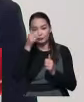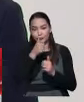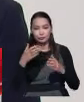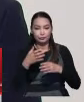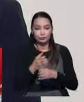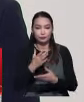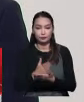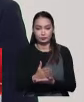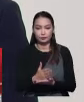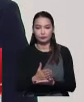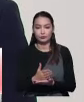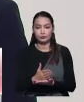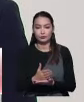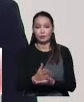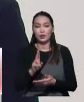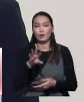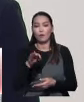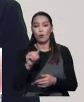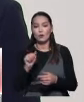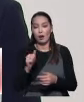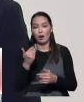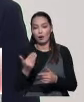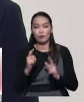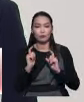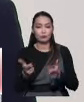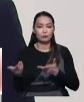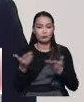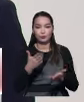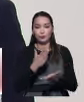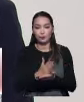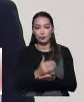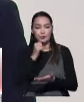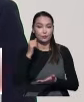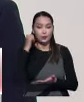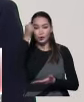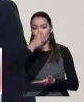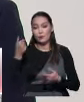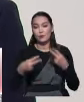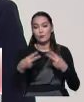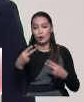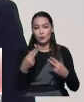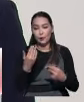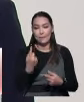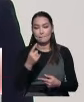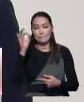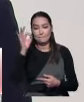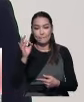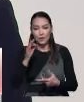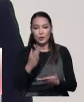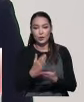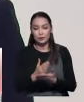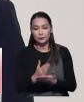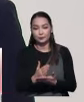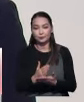22 мың квота белгіленді. Өткен жылмен салыстырғанда бұл 1% болып табылады, не